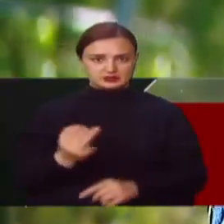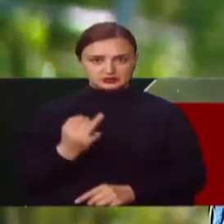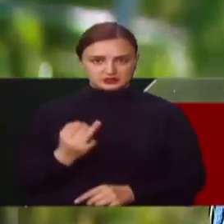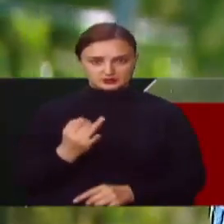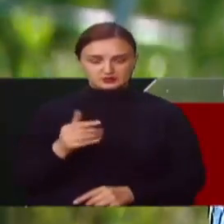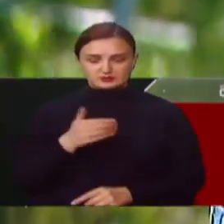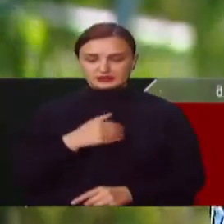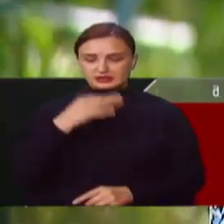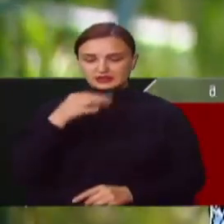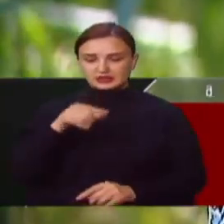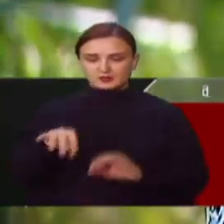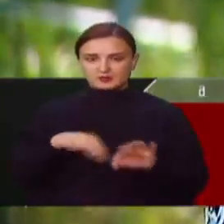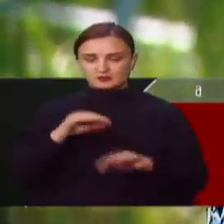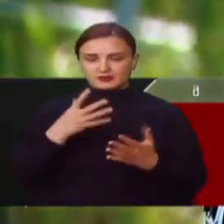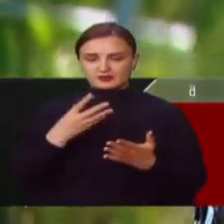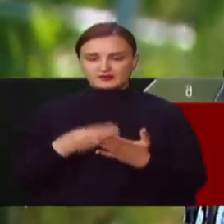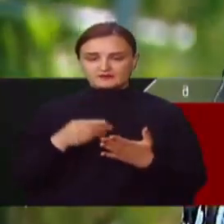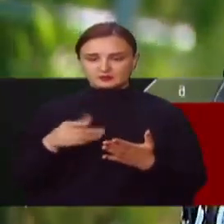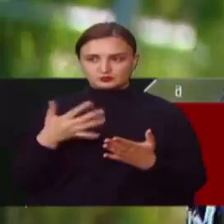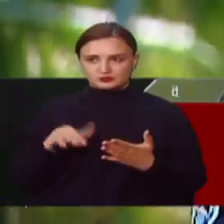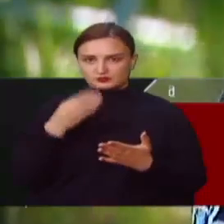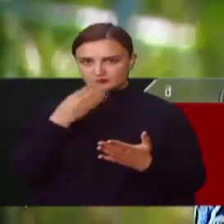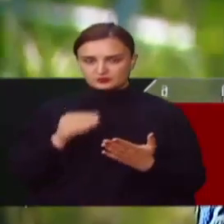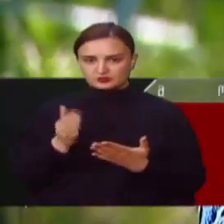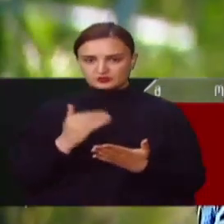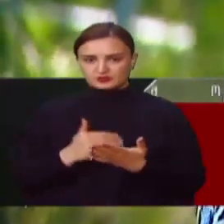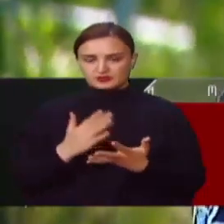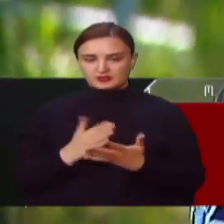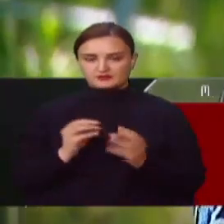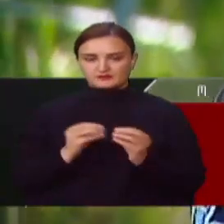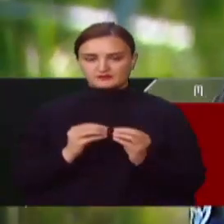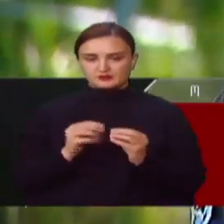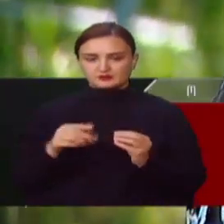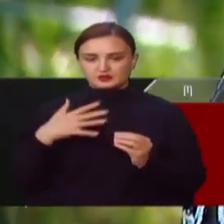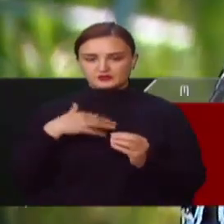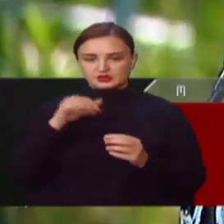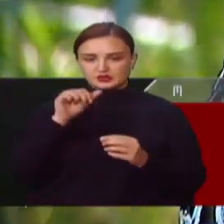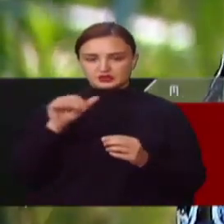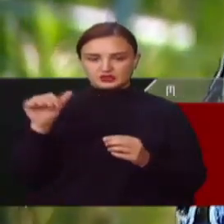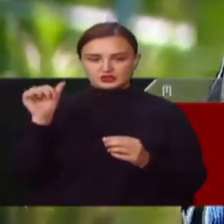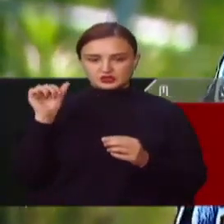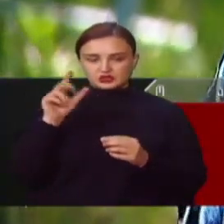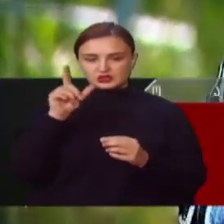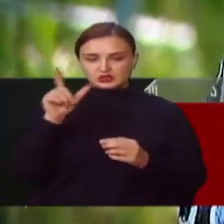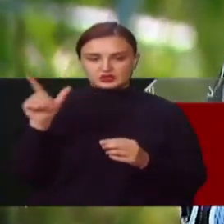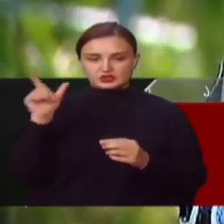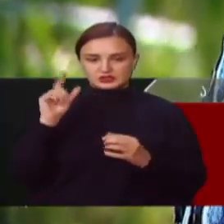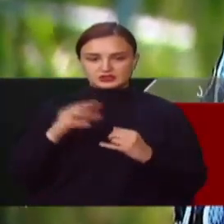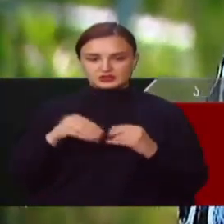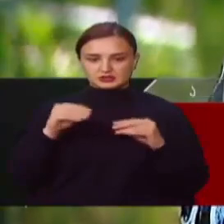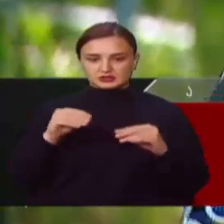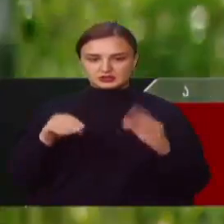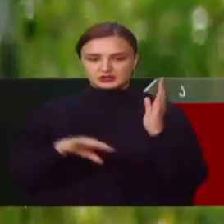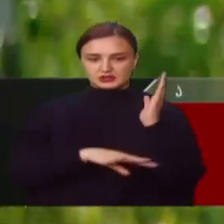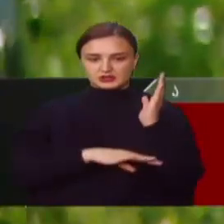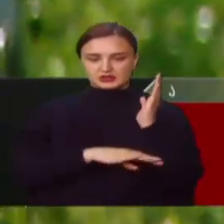გითხრათ ისიც, რომ ამ პროექტმა თავისი ნაყოფი უკვე გამოიღო, თუნდაც იმიტომ, რომ ჩვენი შარშან და შარშანწინ დალგულ ხეებს უკვე